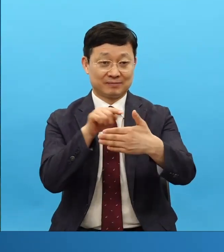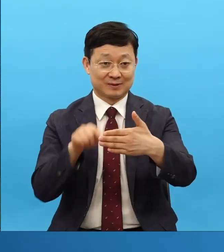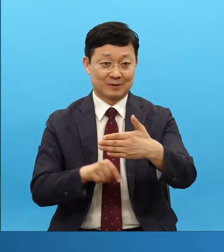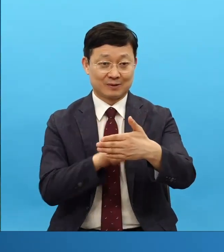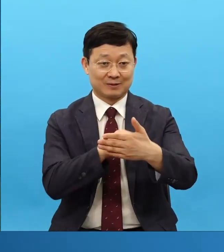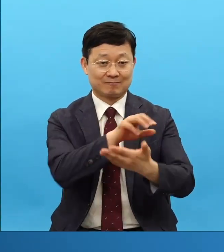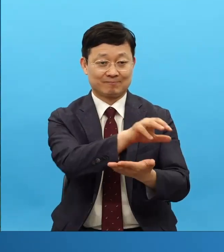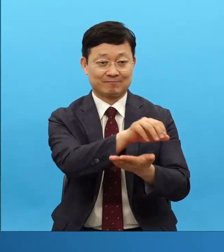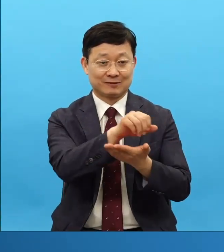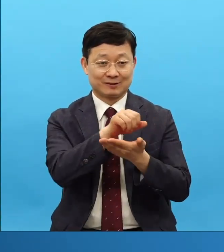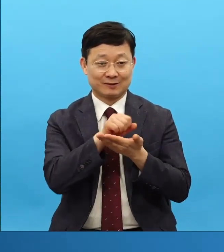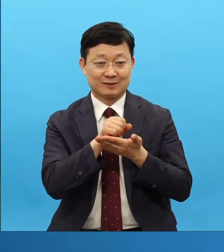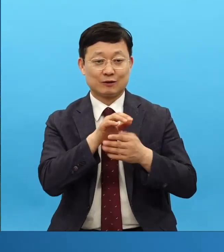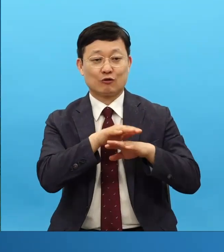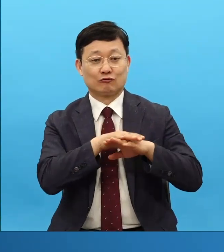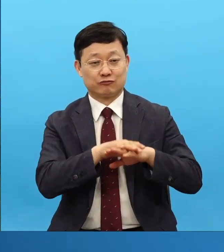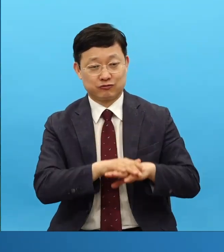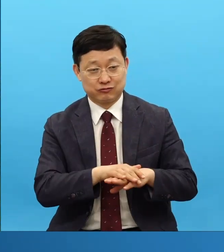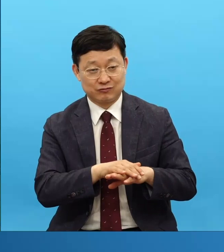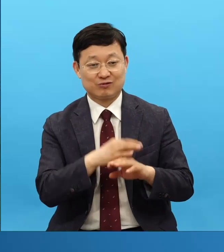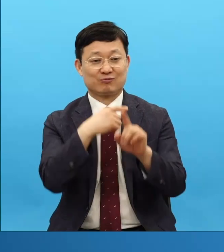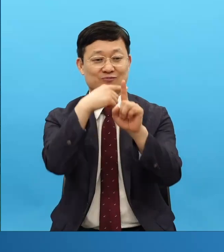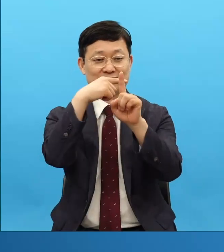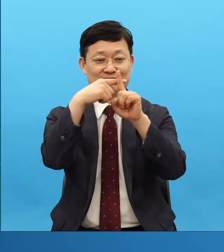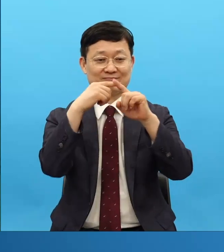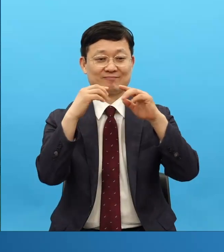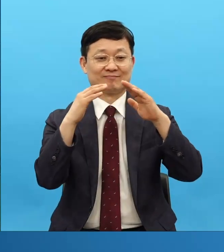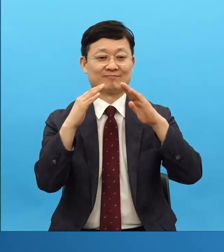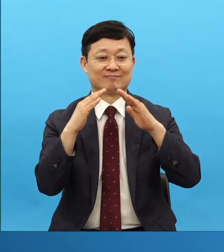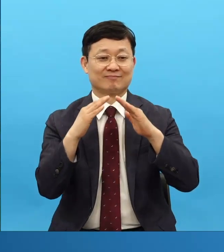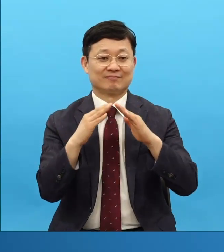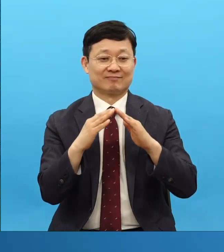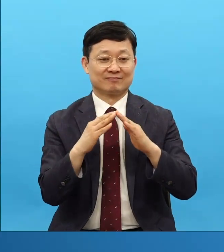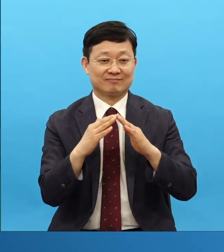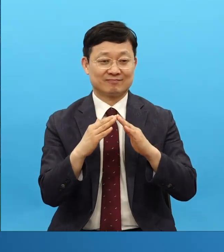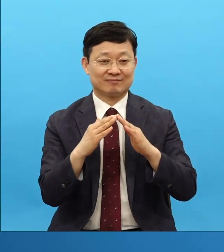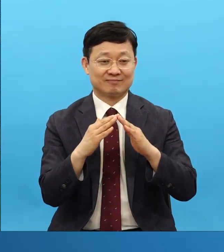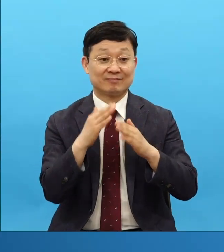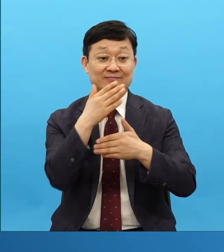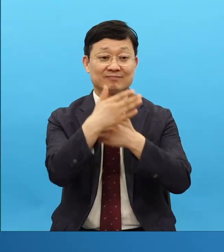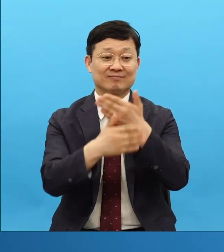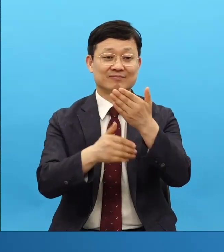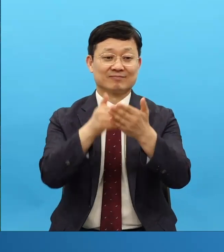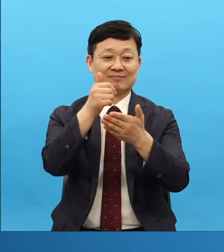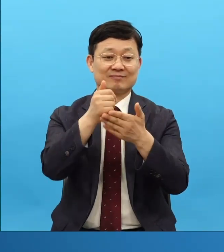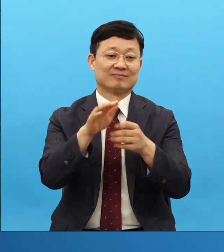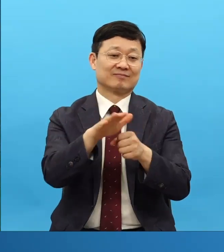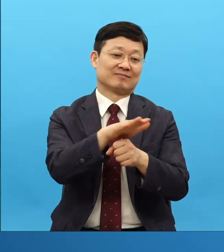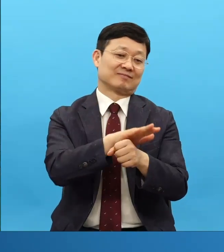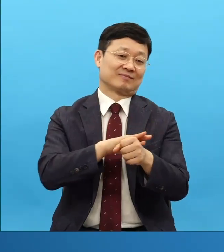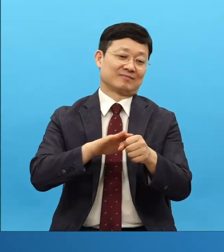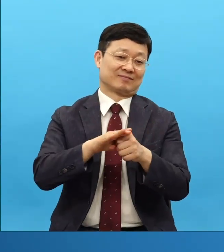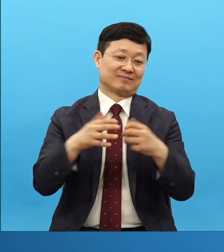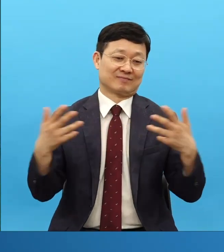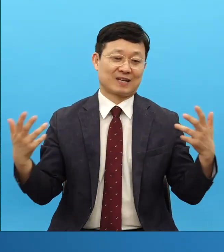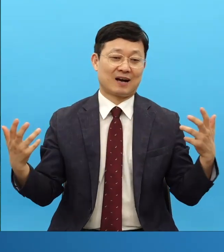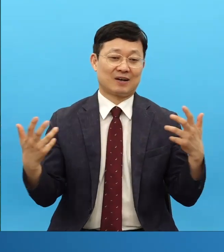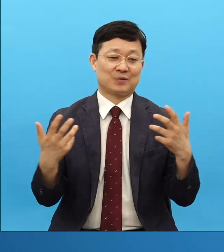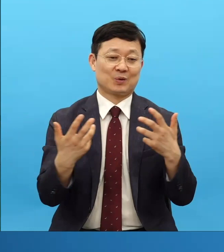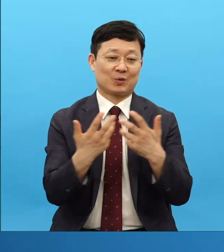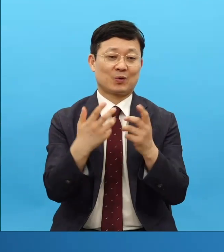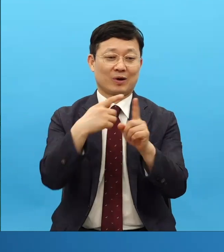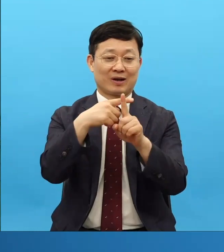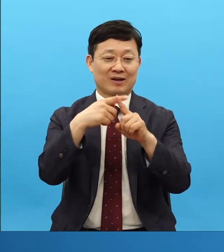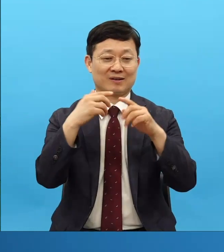마음속에 담아주신 교회, 하나님의 사랑이